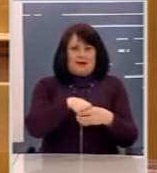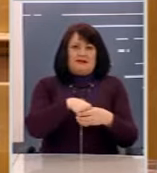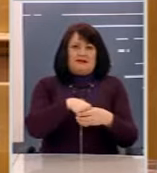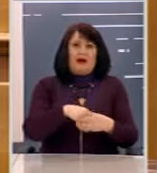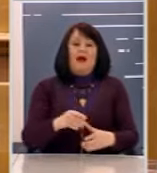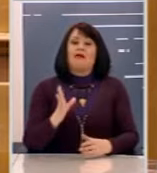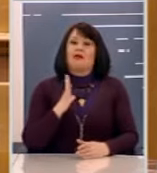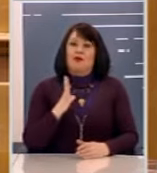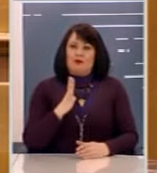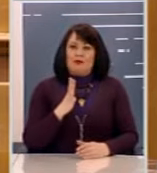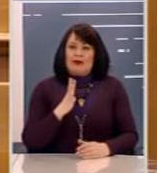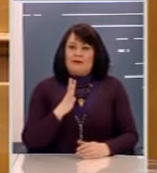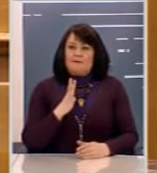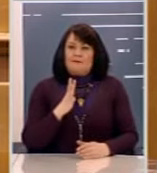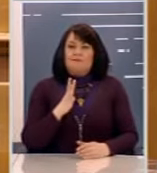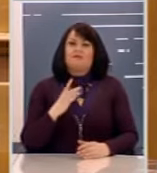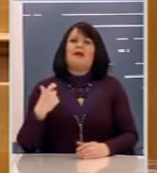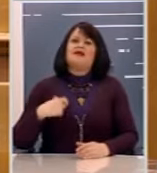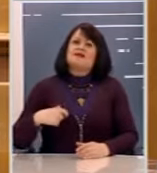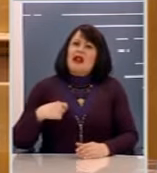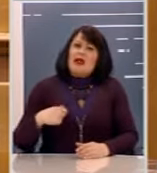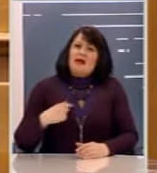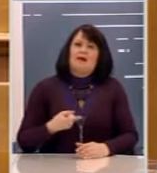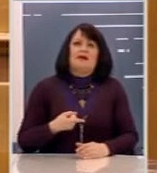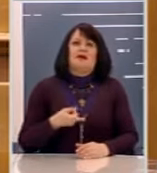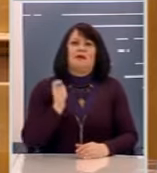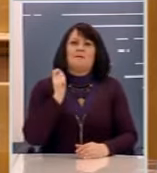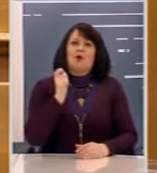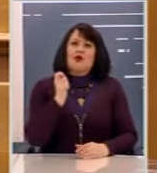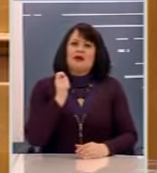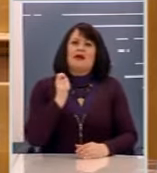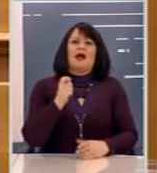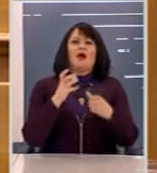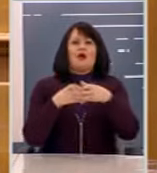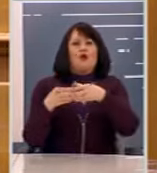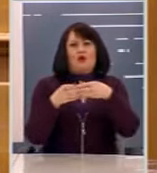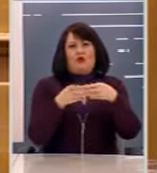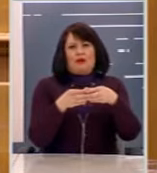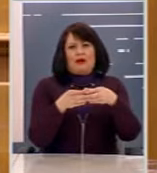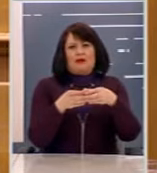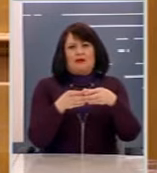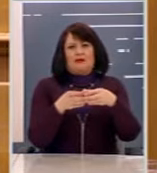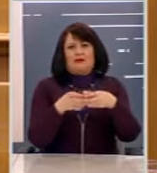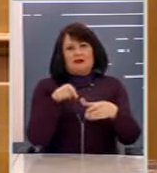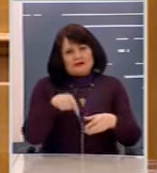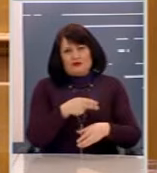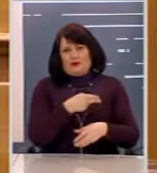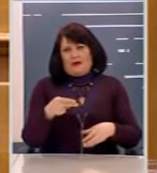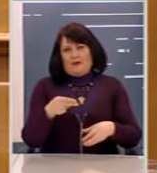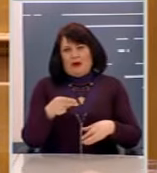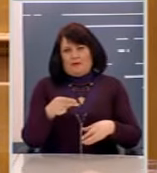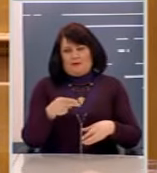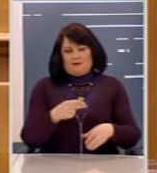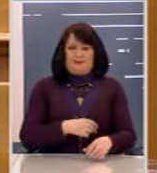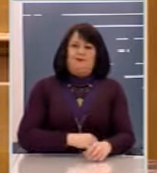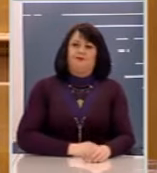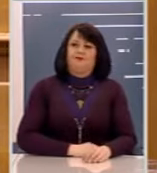ανθρώπων, στελεχών, πολιτικών χώρων σε αυτή την ιστορία.